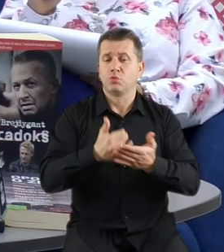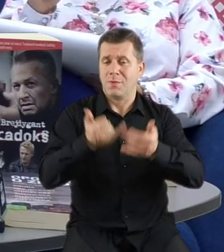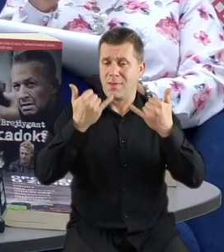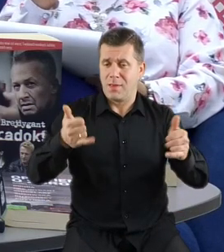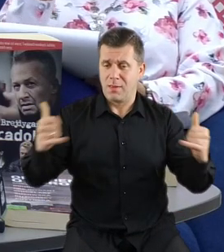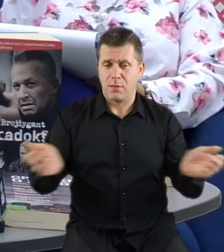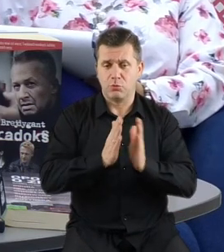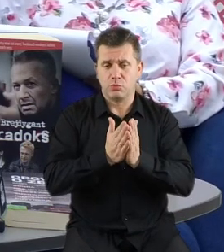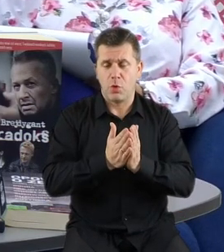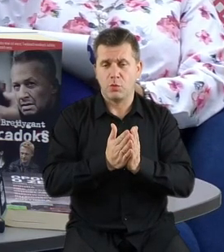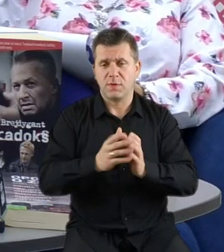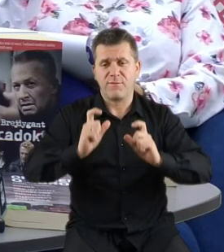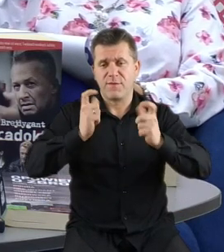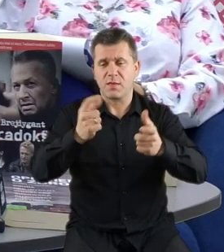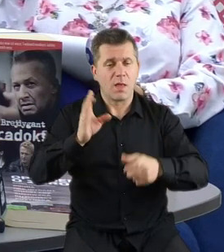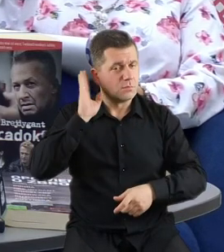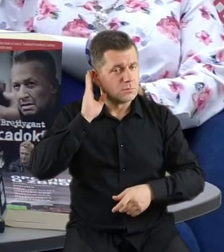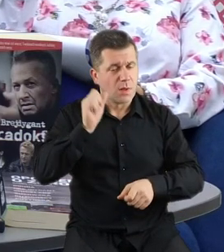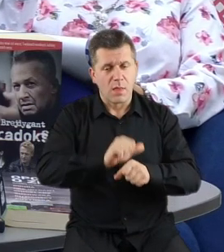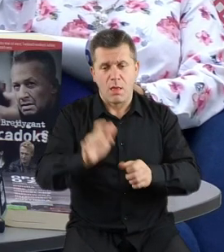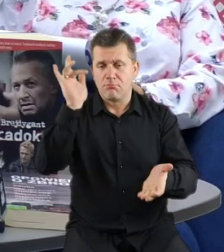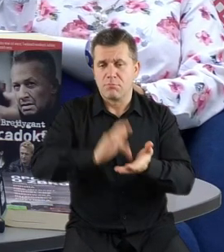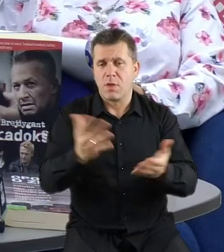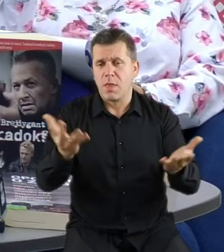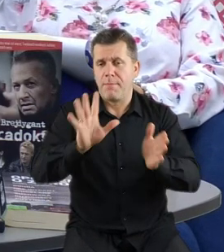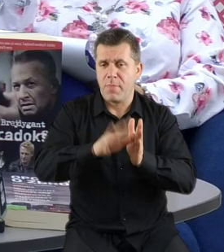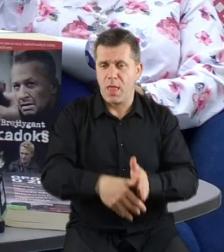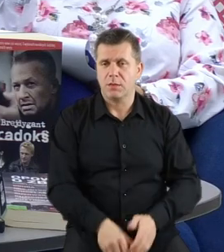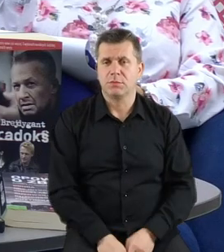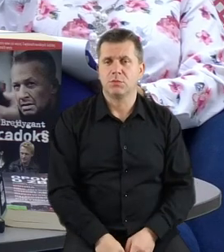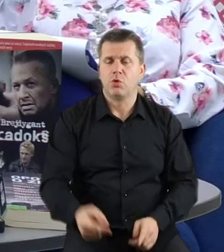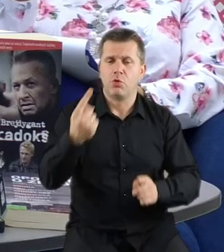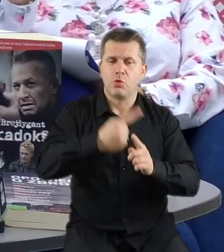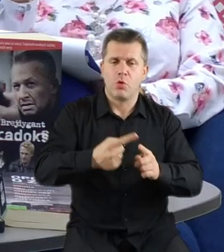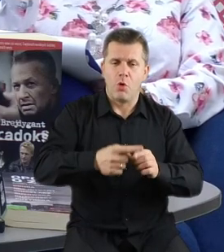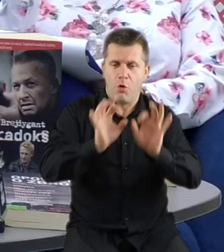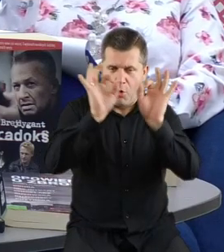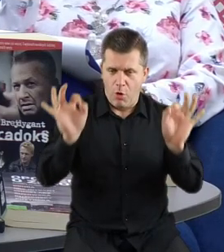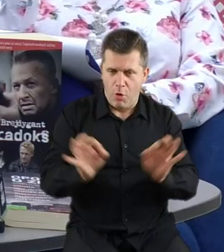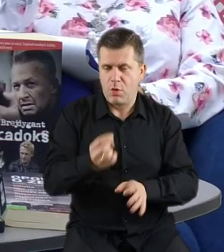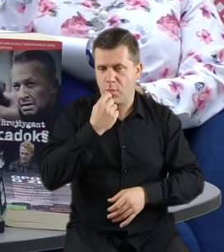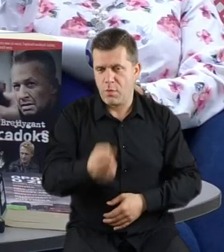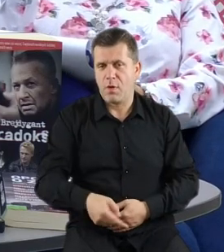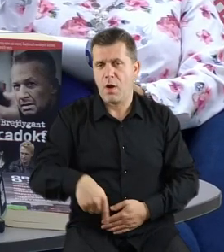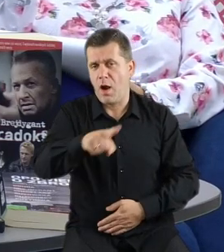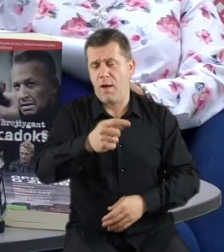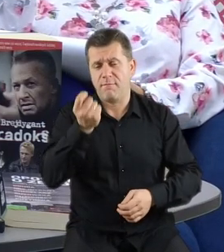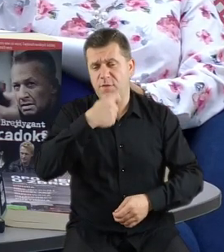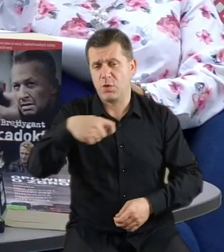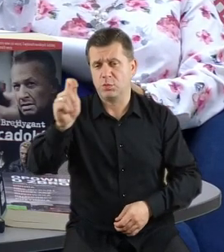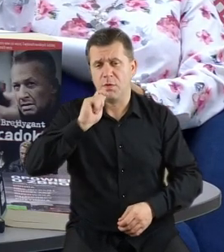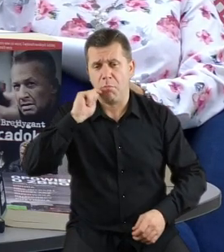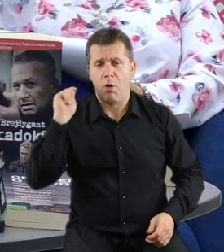przypadku innych książek akcja często dzieje się w jakimś konkretnym mieście. Trochę uogólnia. Natomiast pan